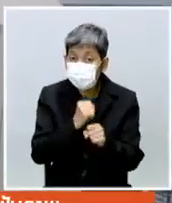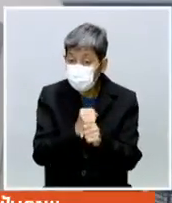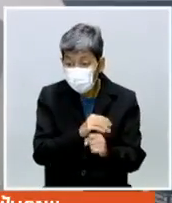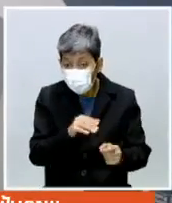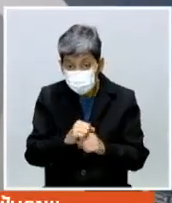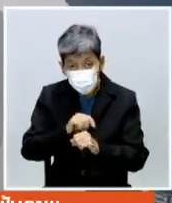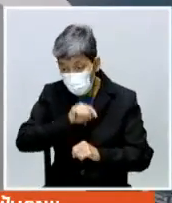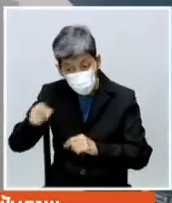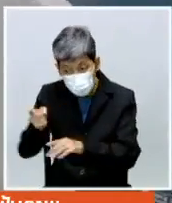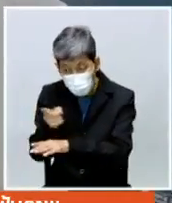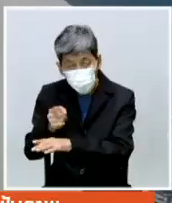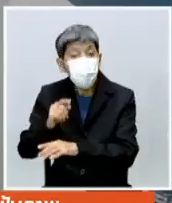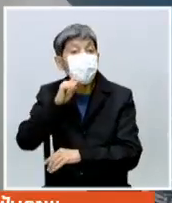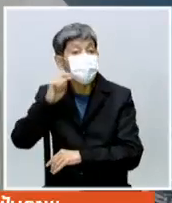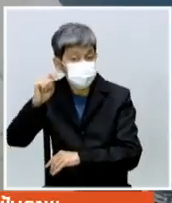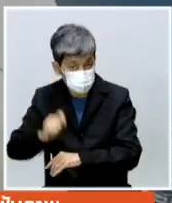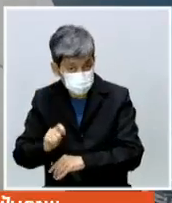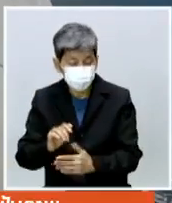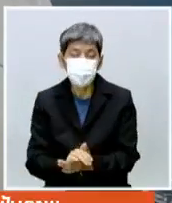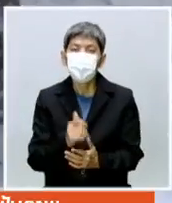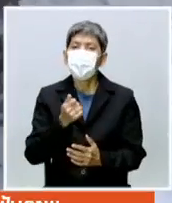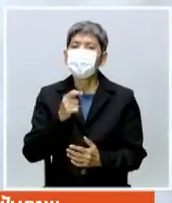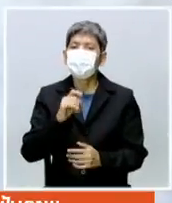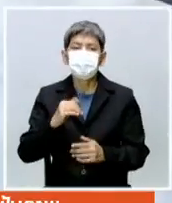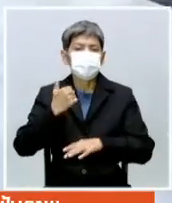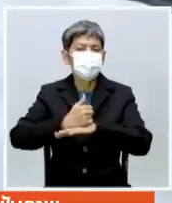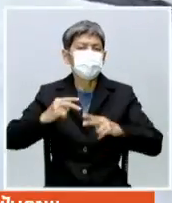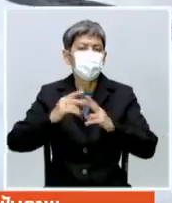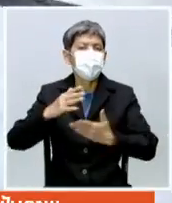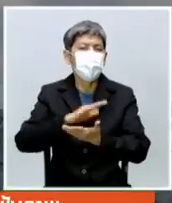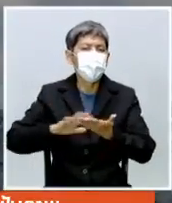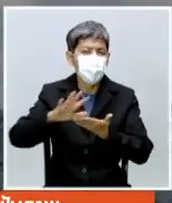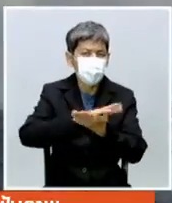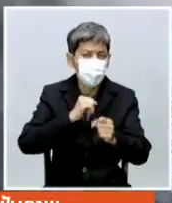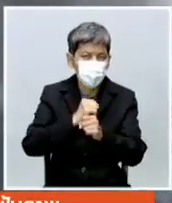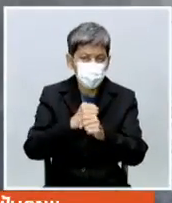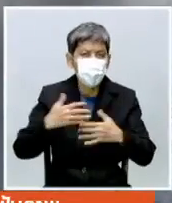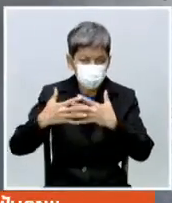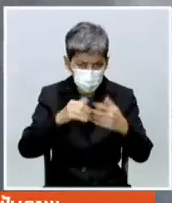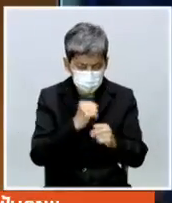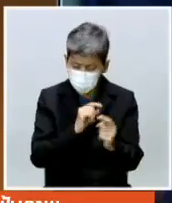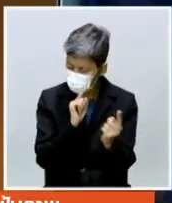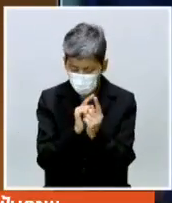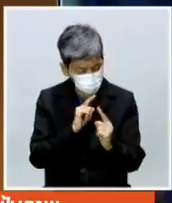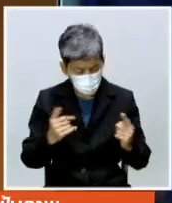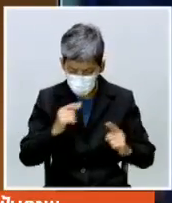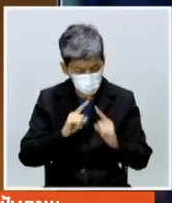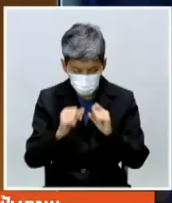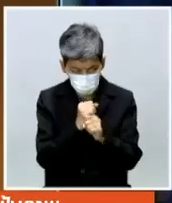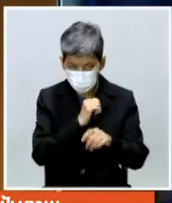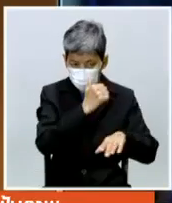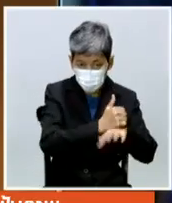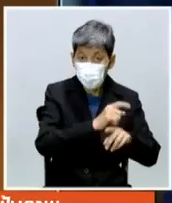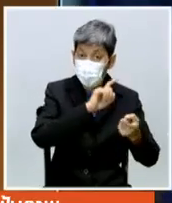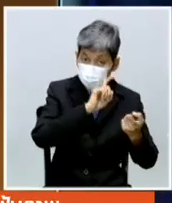ใจบุกยูเครนก่อนหน้านี้แอนโทนีบลิงเคนรัฐมนตรีต่างประเทศสหรัฐระบุว่าจะไม่มีการพบปะตัวต่อตัวระหว่างผู้น